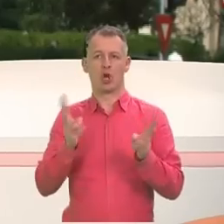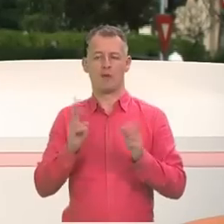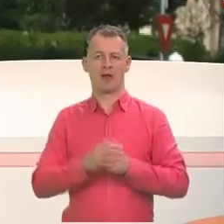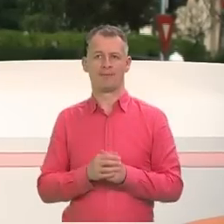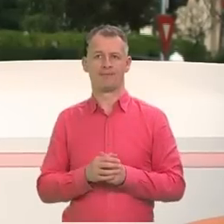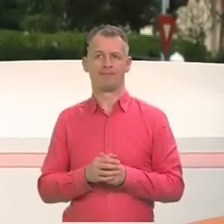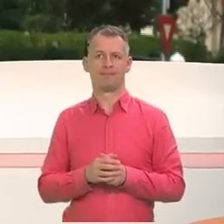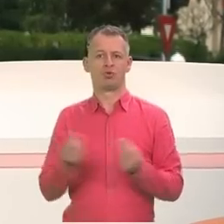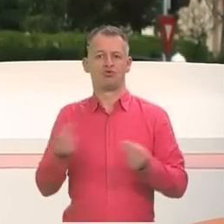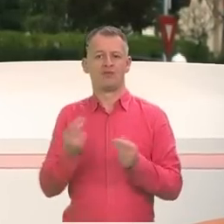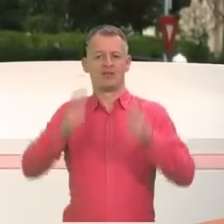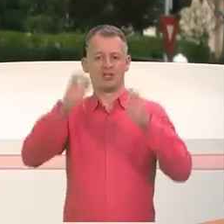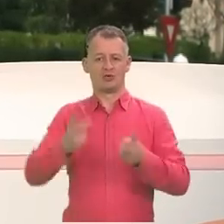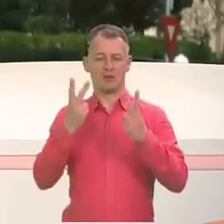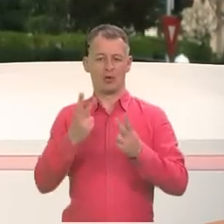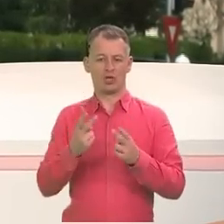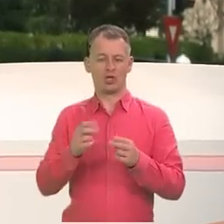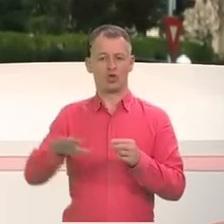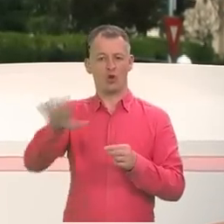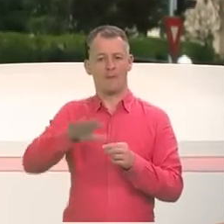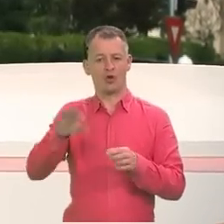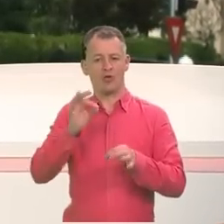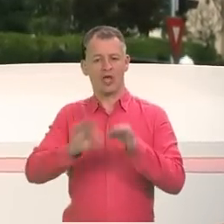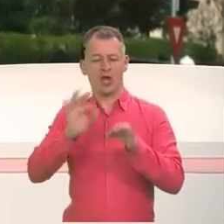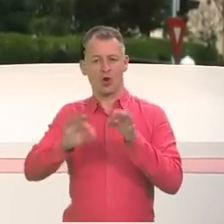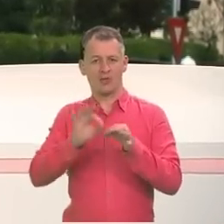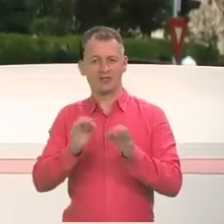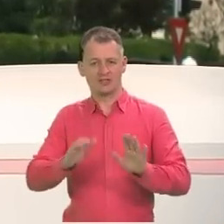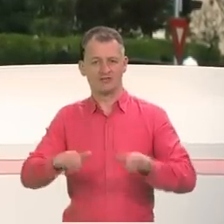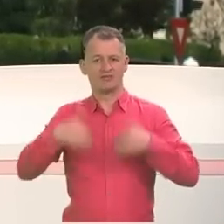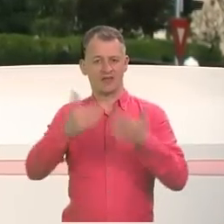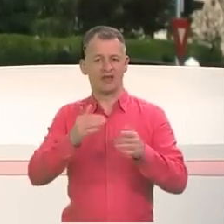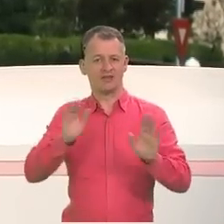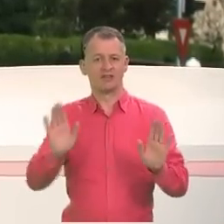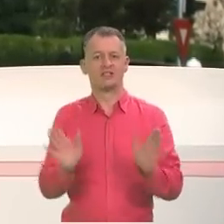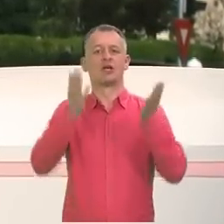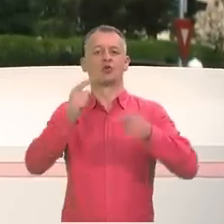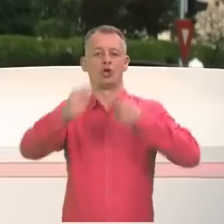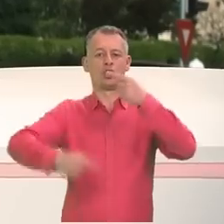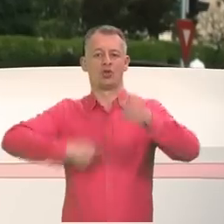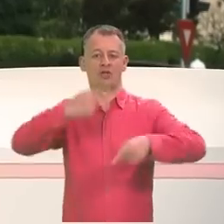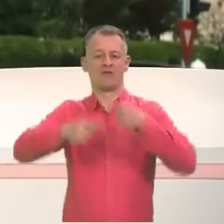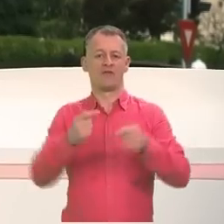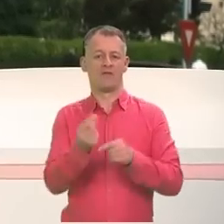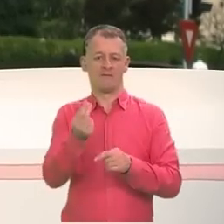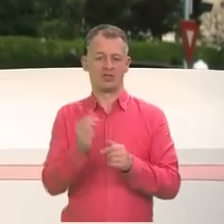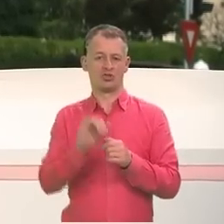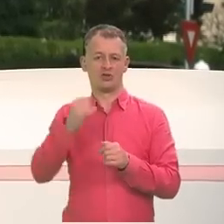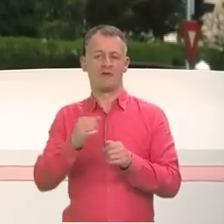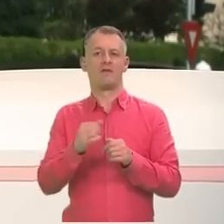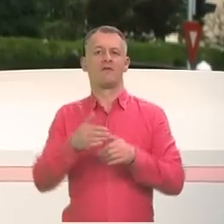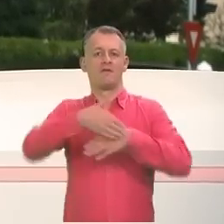În câteva din instituțiile cheie din domeniul economic s-a dat deja startul rotativei. Fiscul, Vama și Agenția pentru